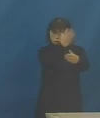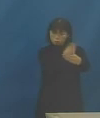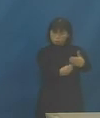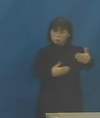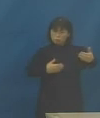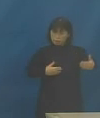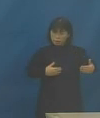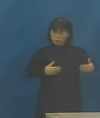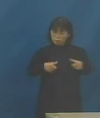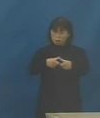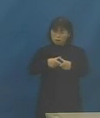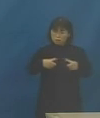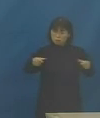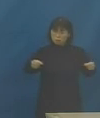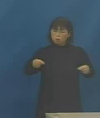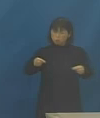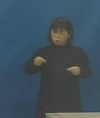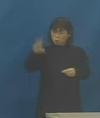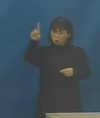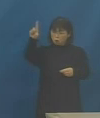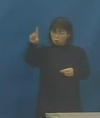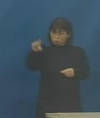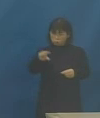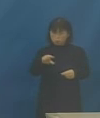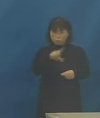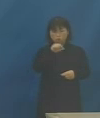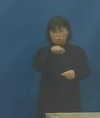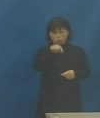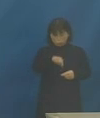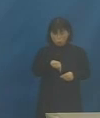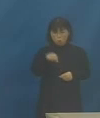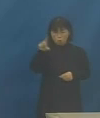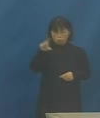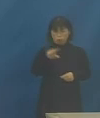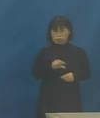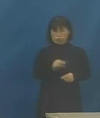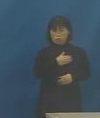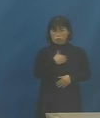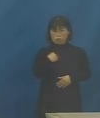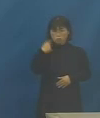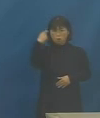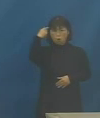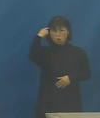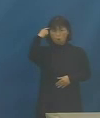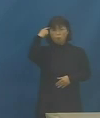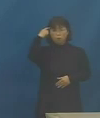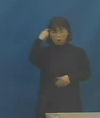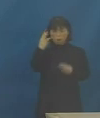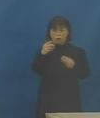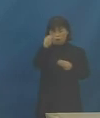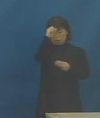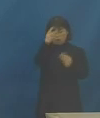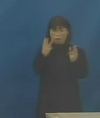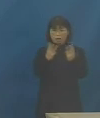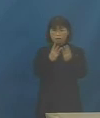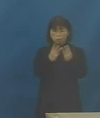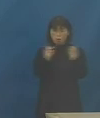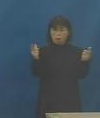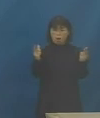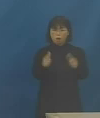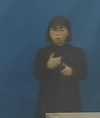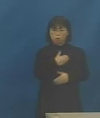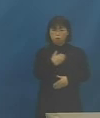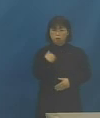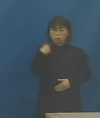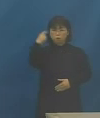もう落ちてくれば本家も落ちてきますのでですからの全体としては患者数を減らすことができるその